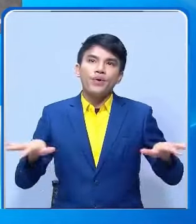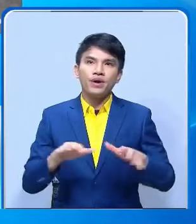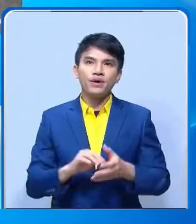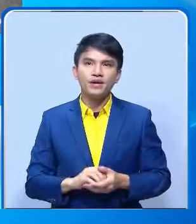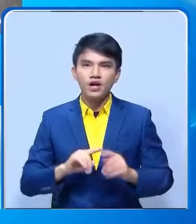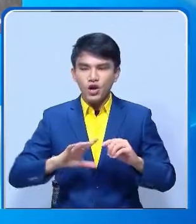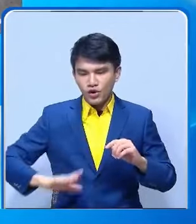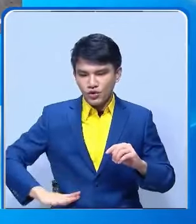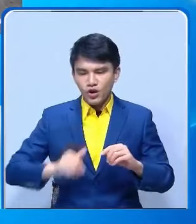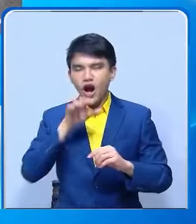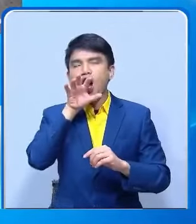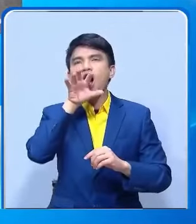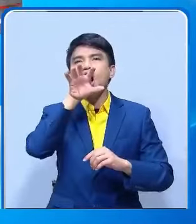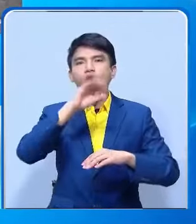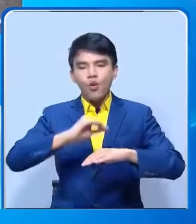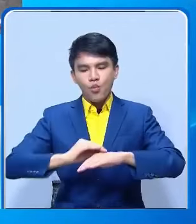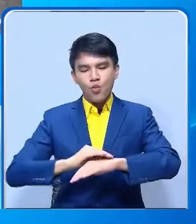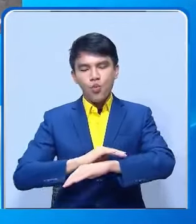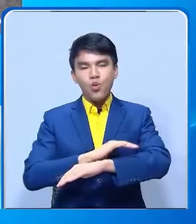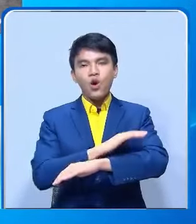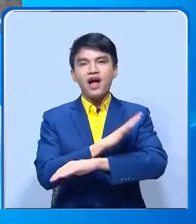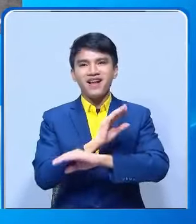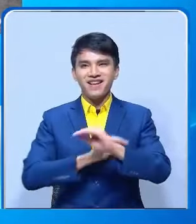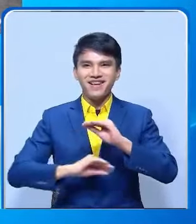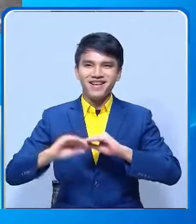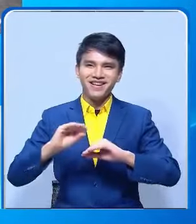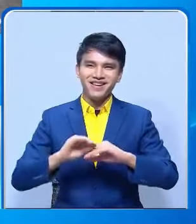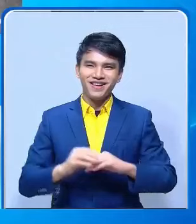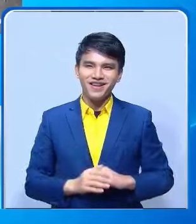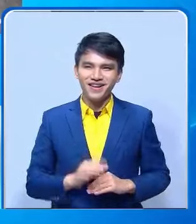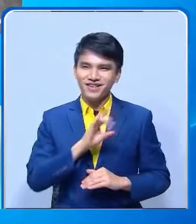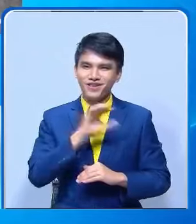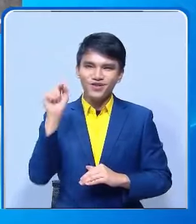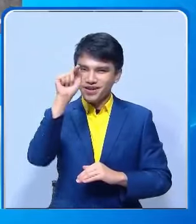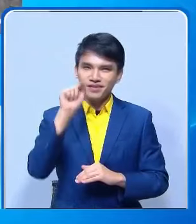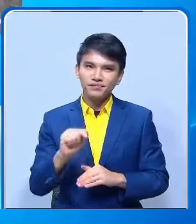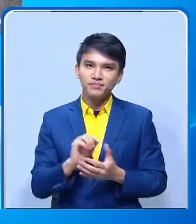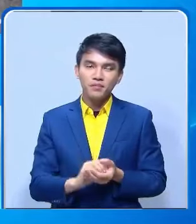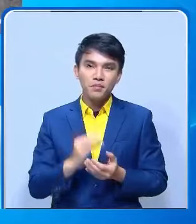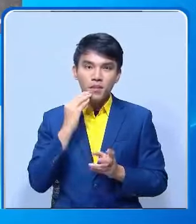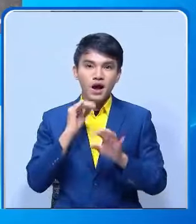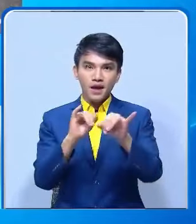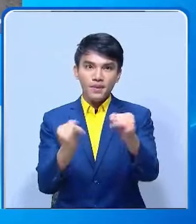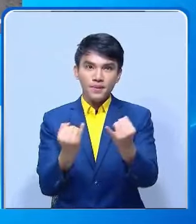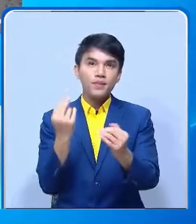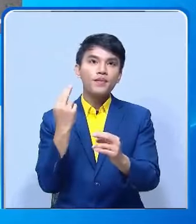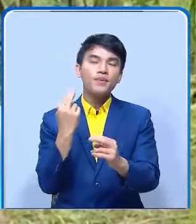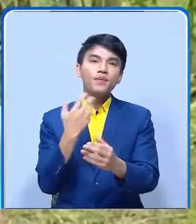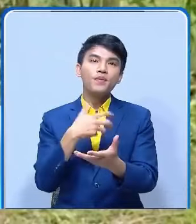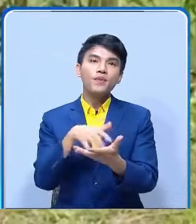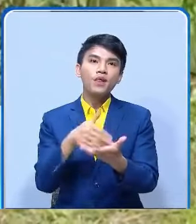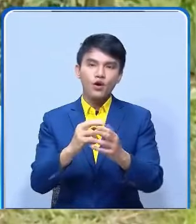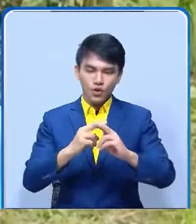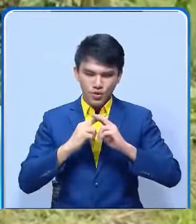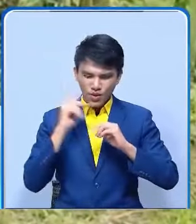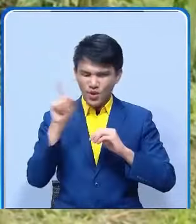มาหอนเท่านั้นอ่ะ ขนลุกสู้ ความขนลุกเพิ่มขึ้นอีก 100% เจ้าของบ้านค่ะคุณกนกวรรณบอกว่าตัวเธอก็สง